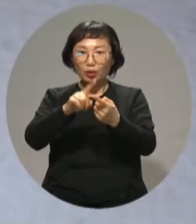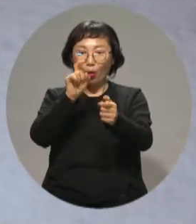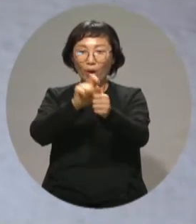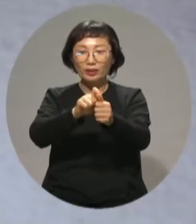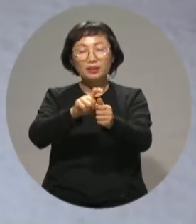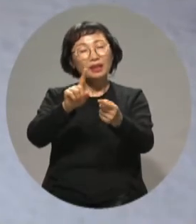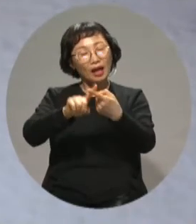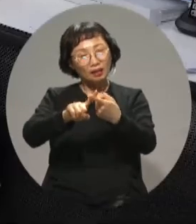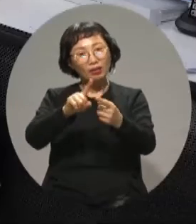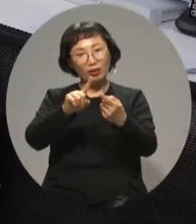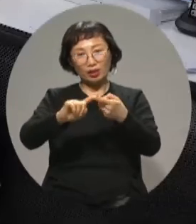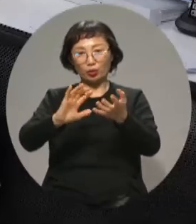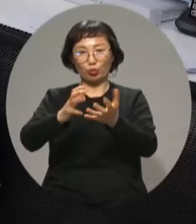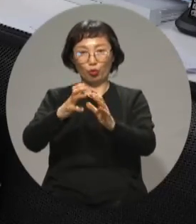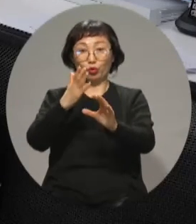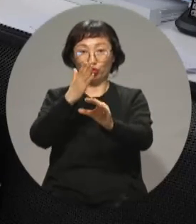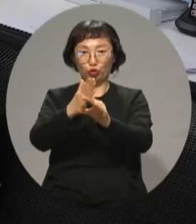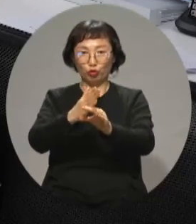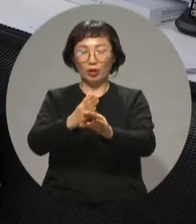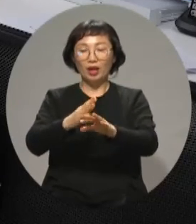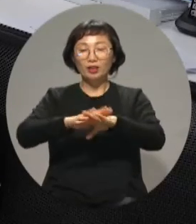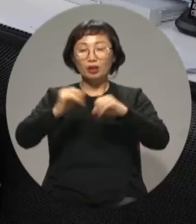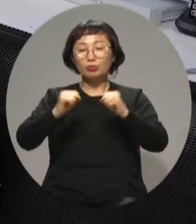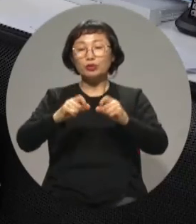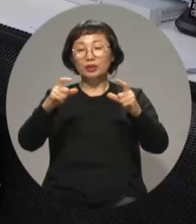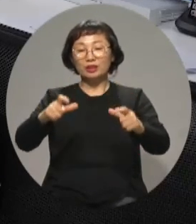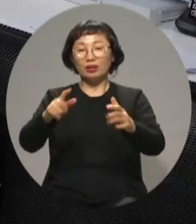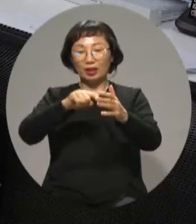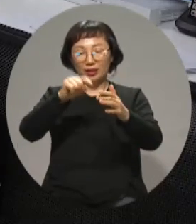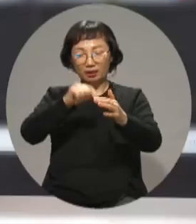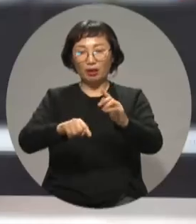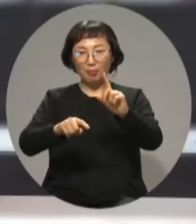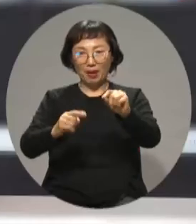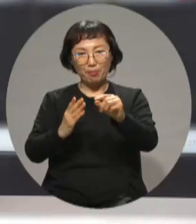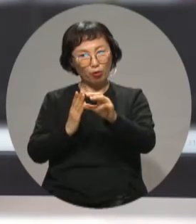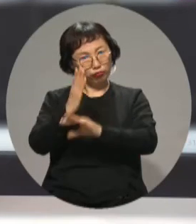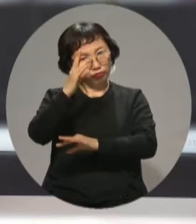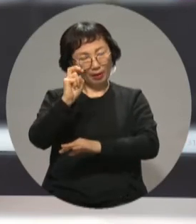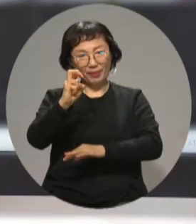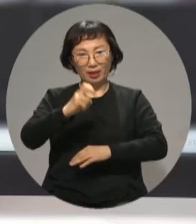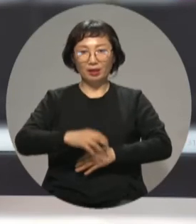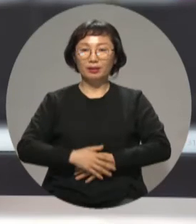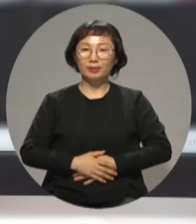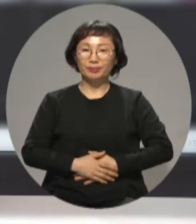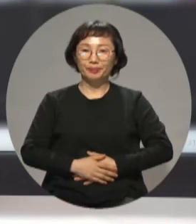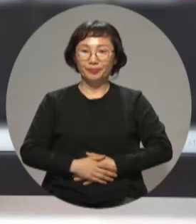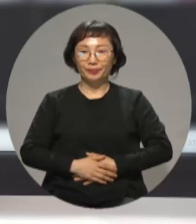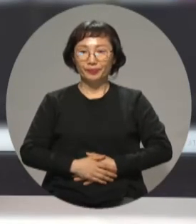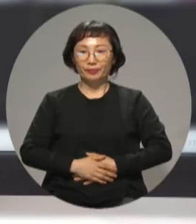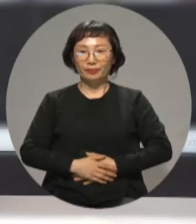돈의 확진 규모도 만 명을 훌쩍 상회할 수 있다고 밝혔습니다 mbc 뉴스 이경 입니다